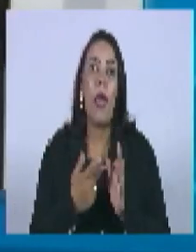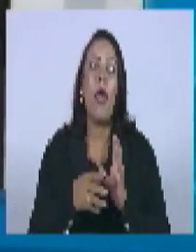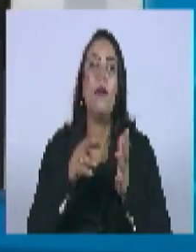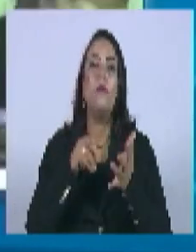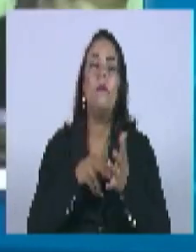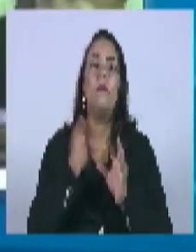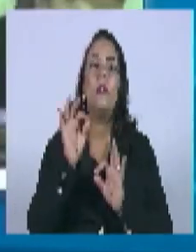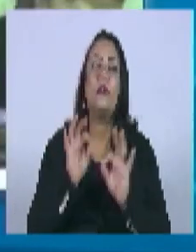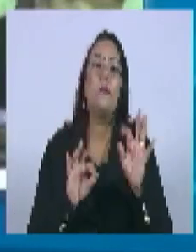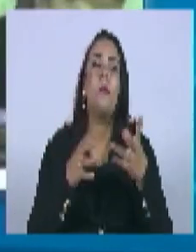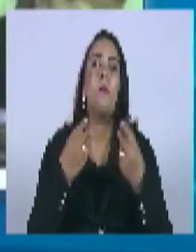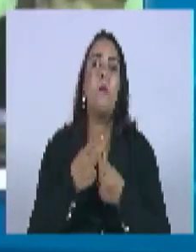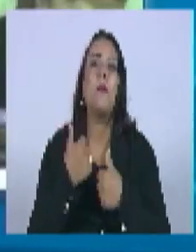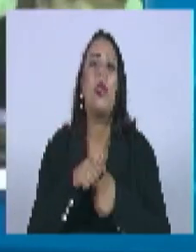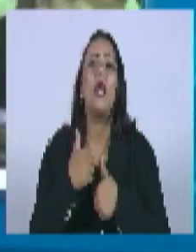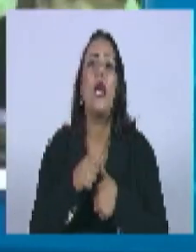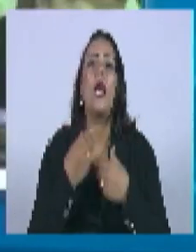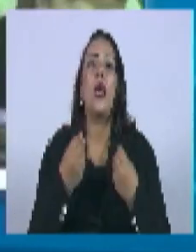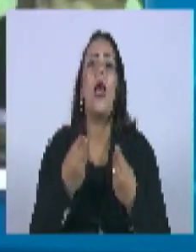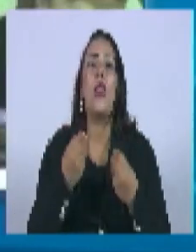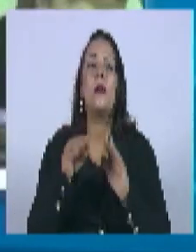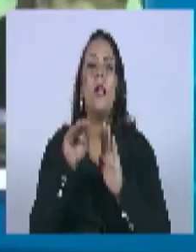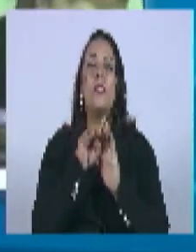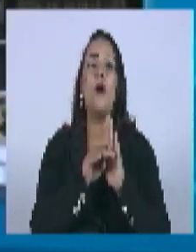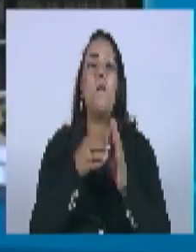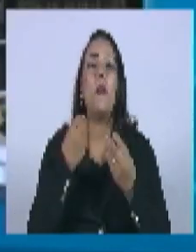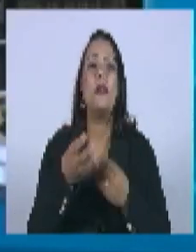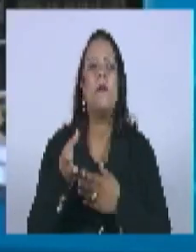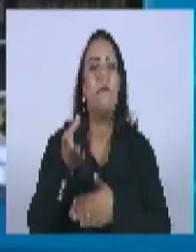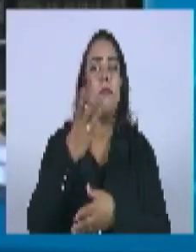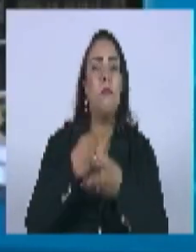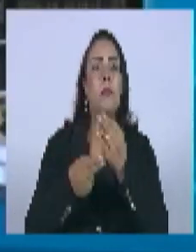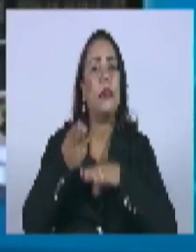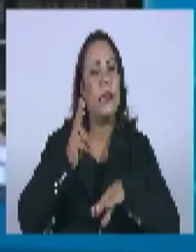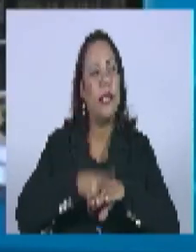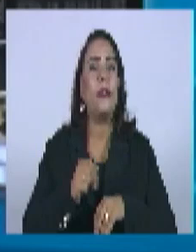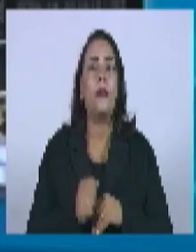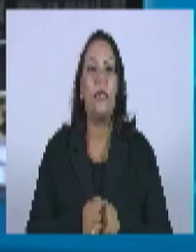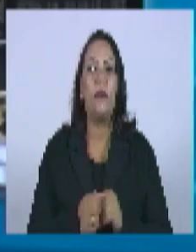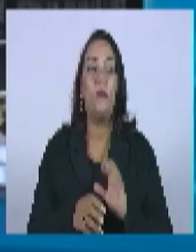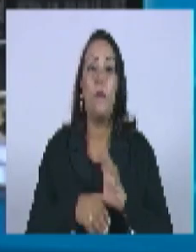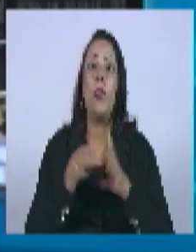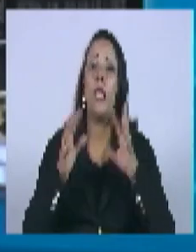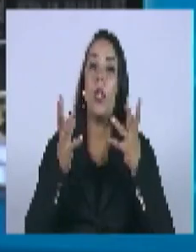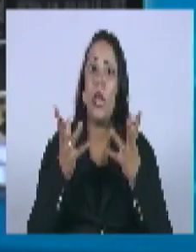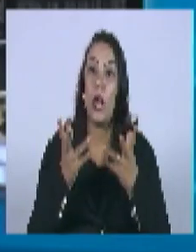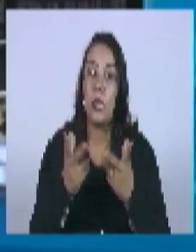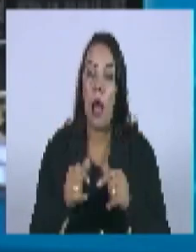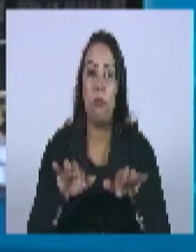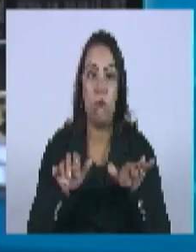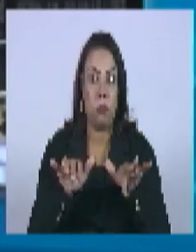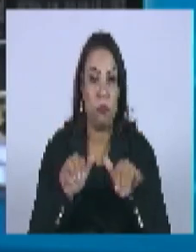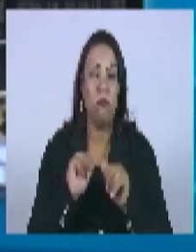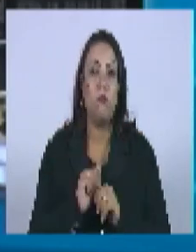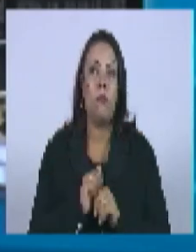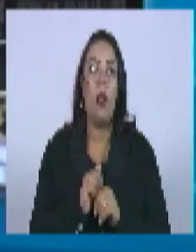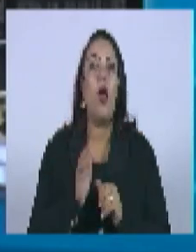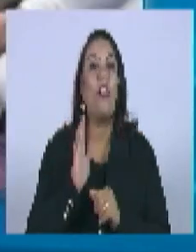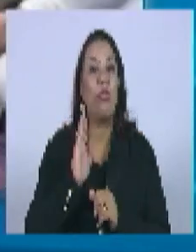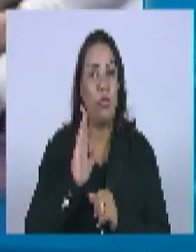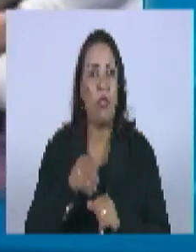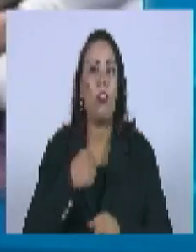ولكن بقى ان نستعيد الانظمه الانظمه الحاسب او الحواسب عتى تستطيع